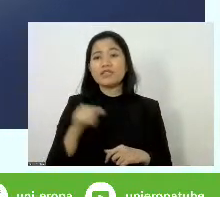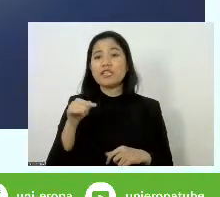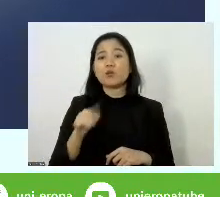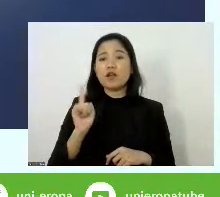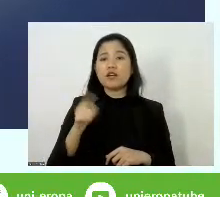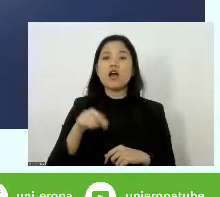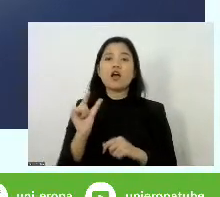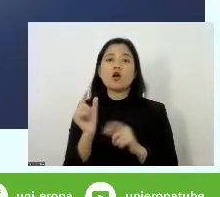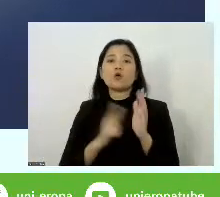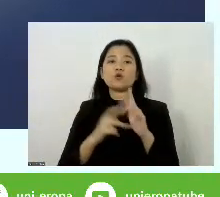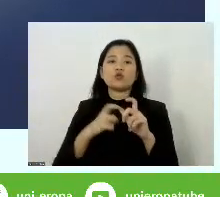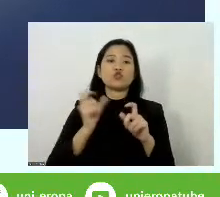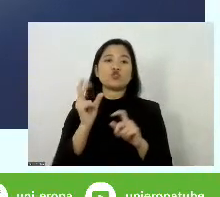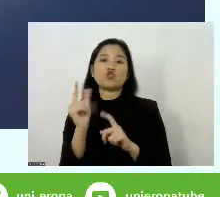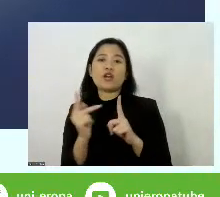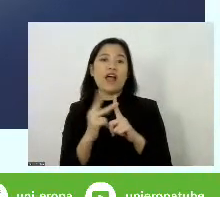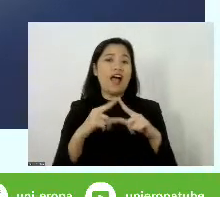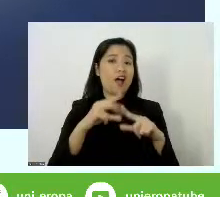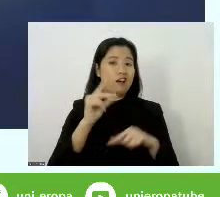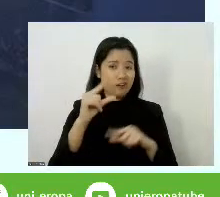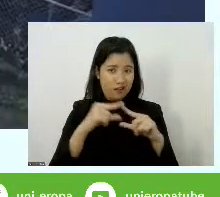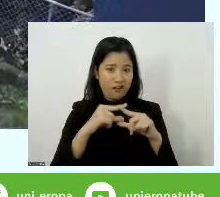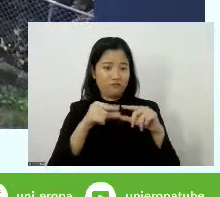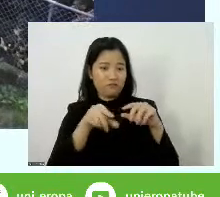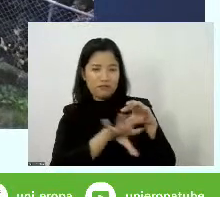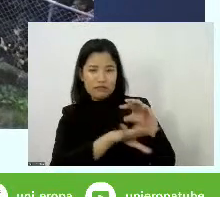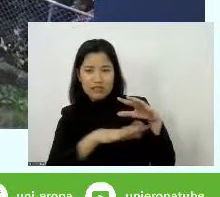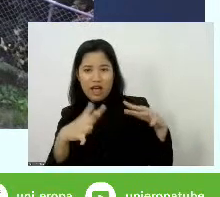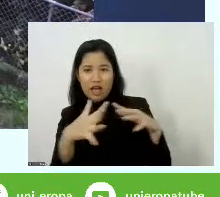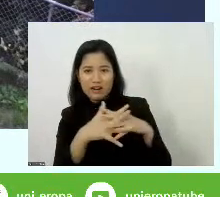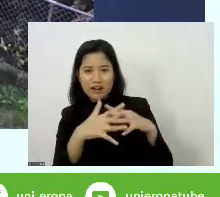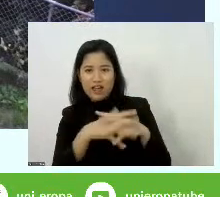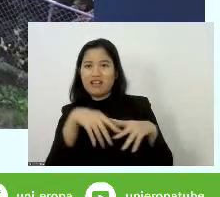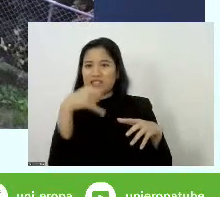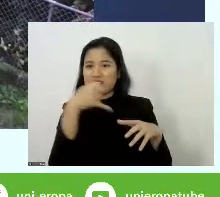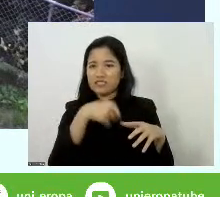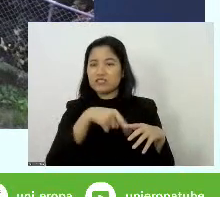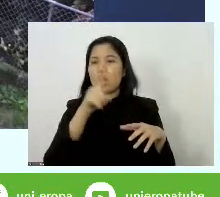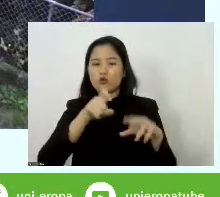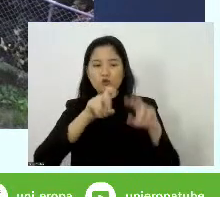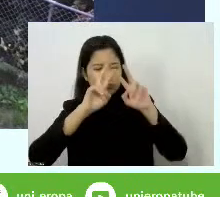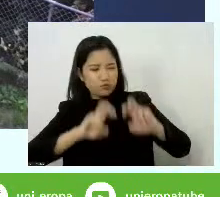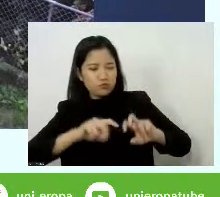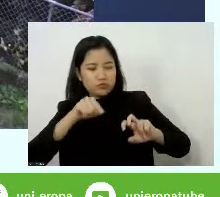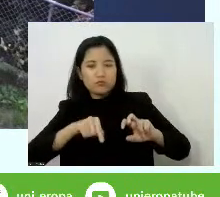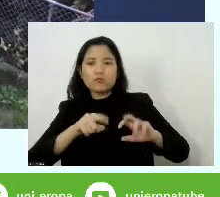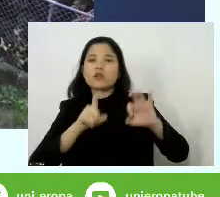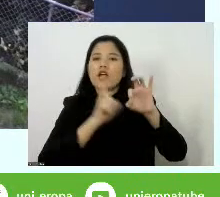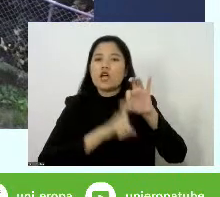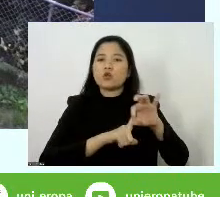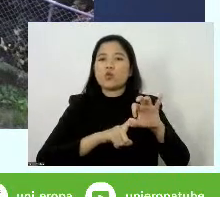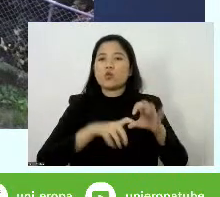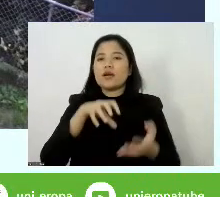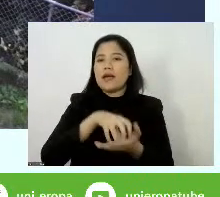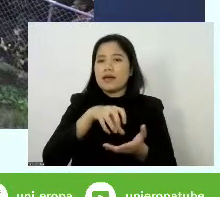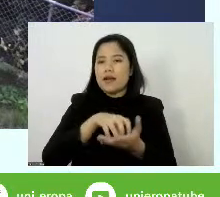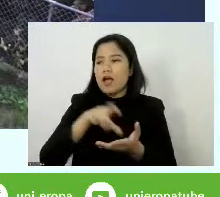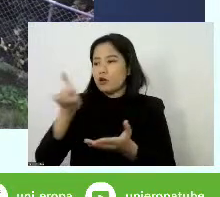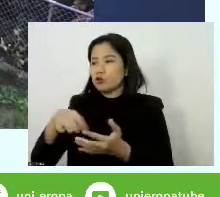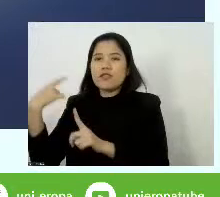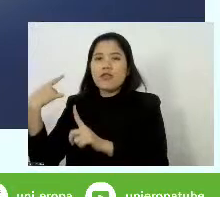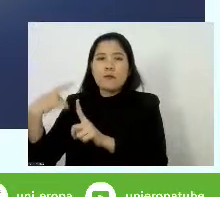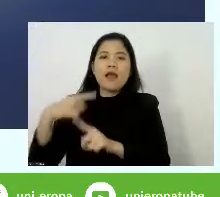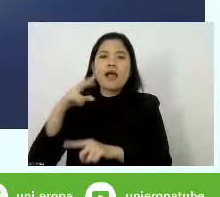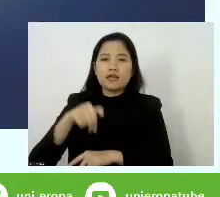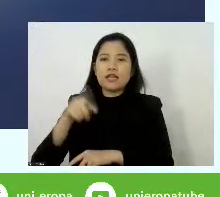sih unsur hara itu kalau misalnya bener-bener mau diperbaiki itu kita harus tergantung daerahnya ada yang kemarau tambahin organik meternya